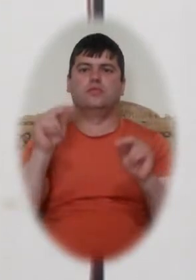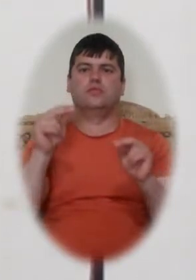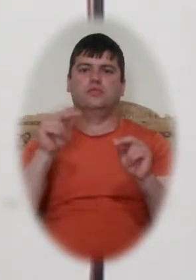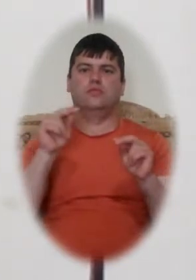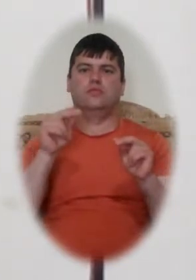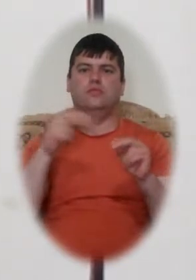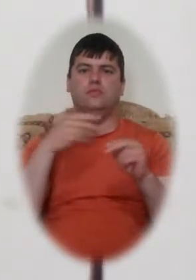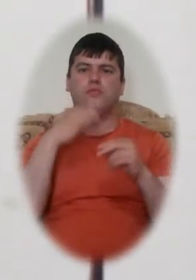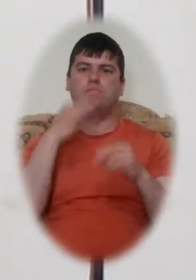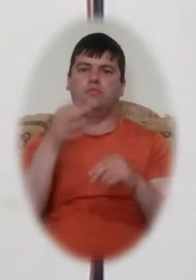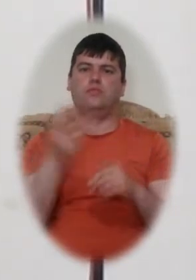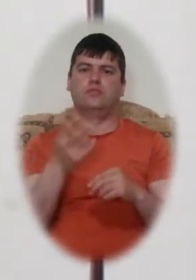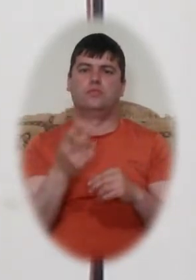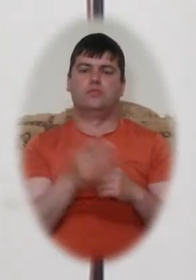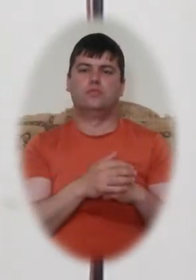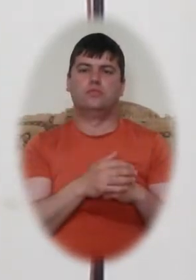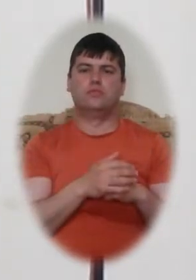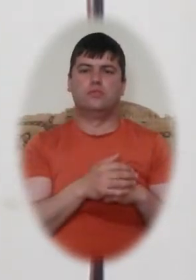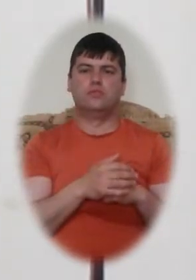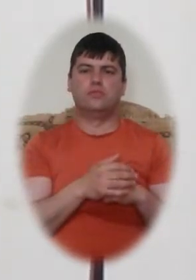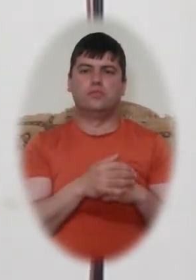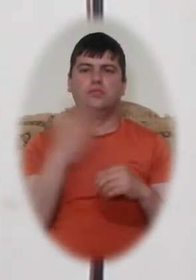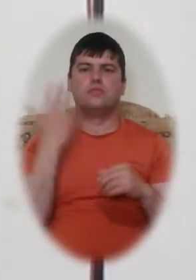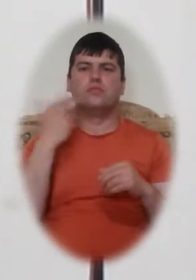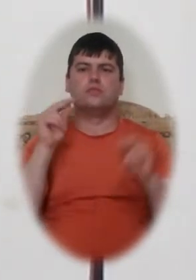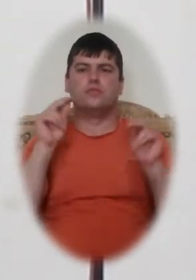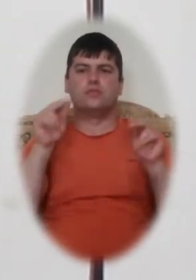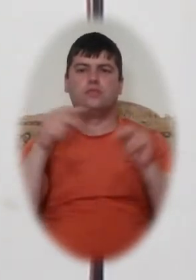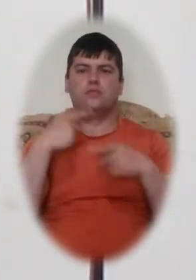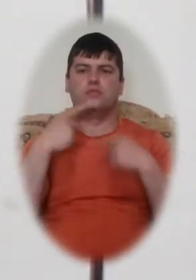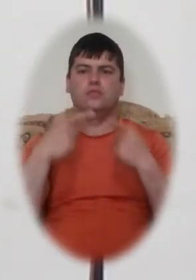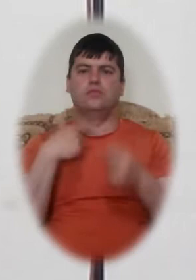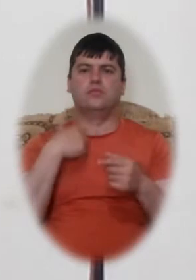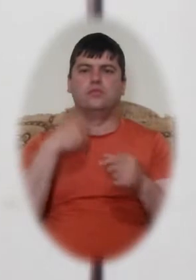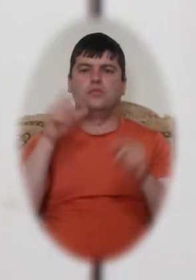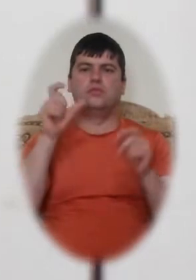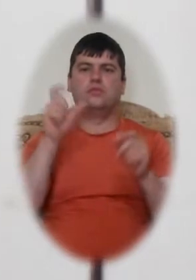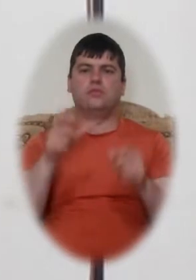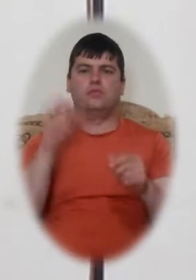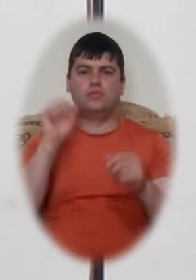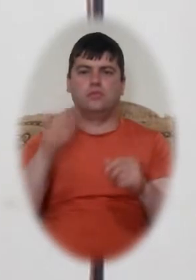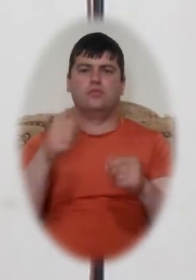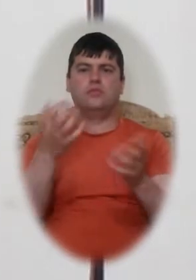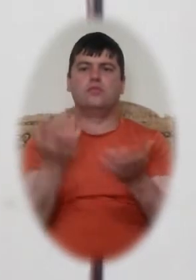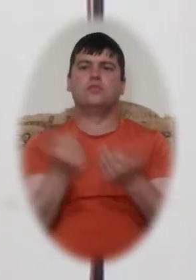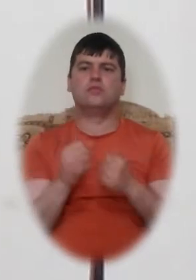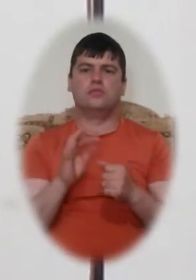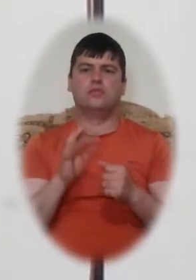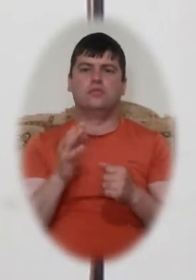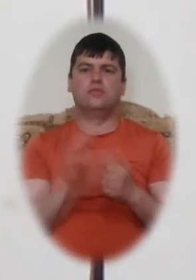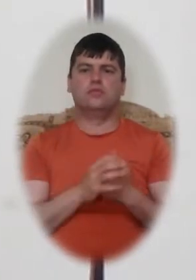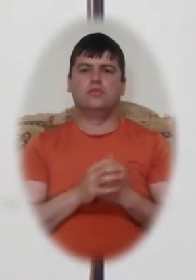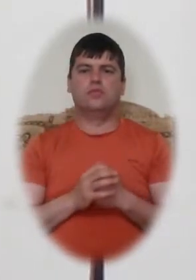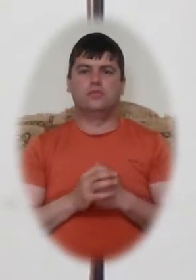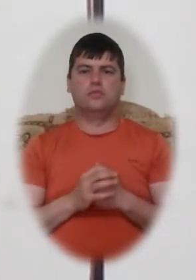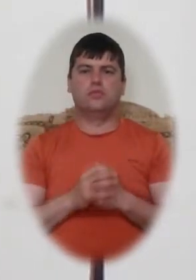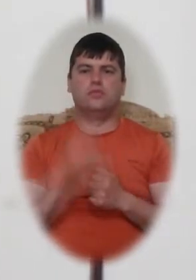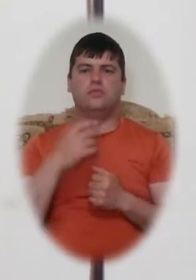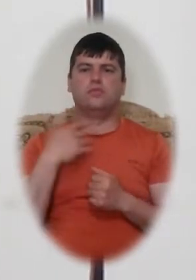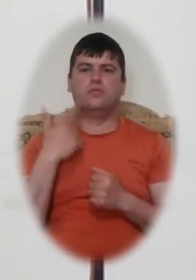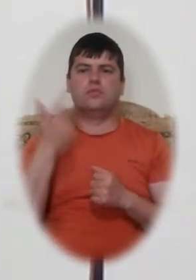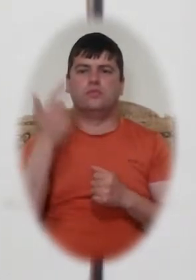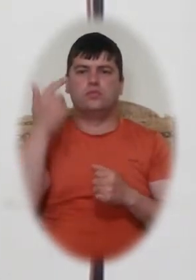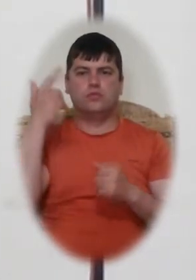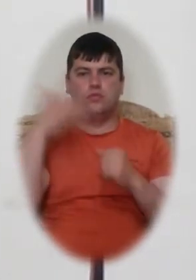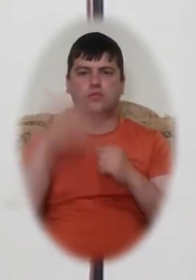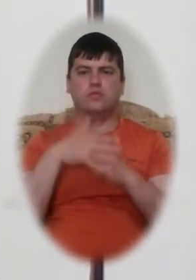ասեն։ Եվնչ է նիշանական, եվ որ կշմադութնը ասմիկ Մարով են չմդուներու չմկալ է։ Եվ եստի հասկ